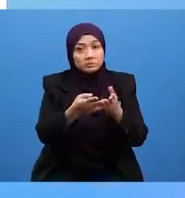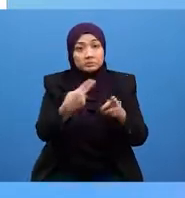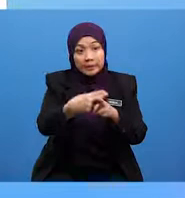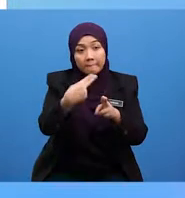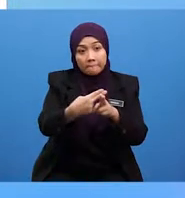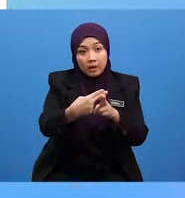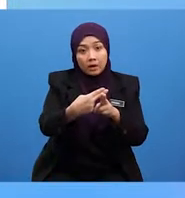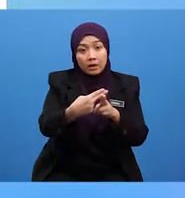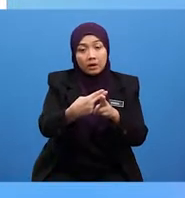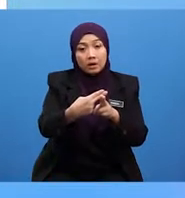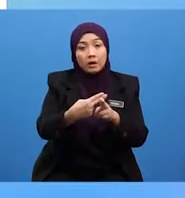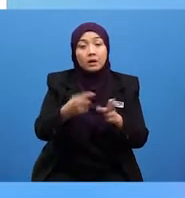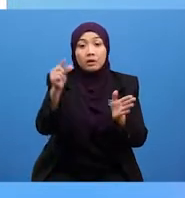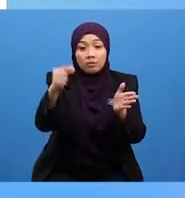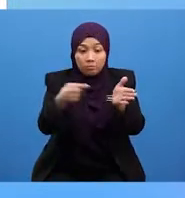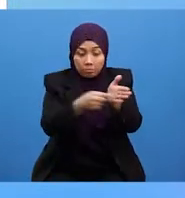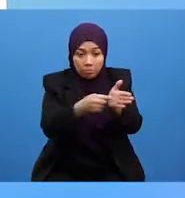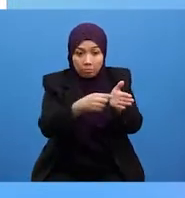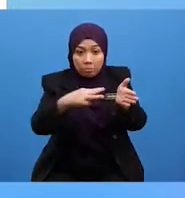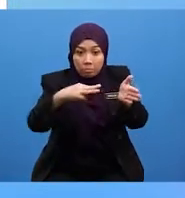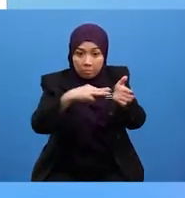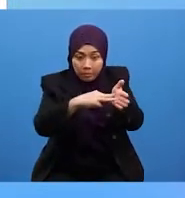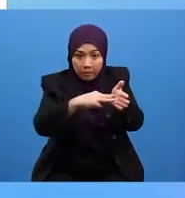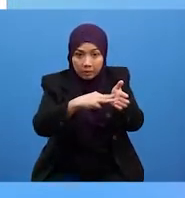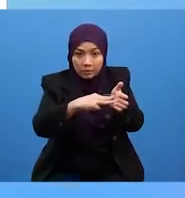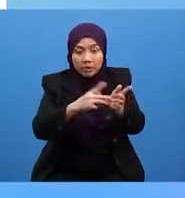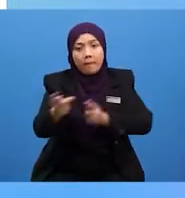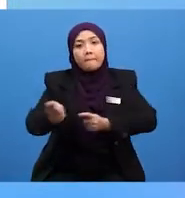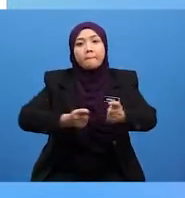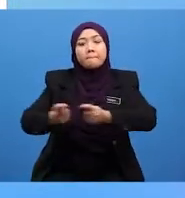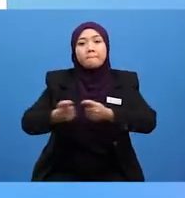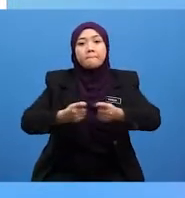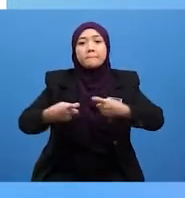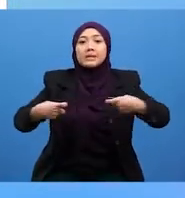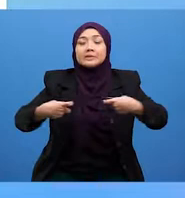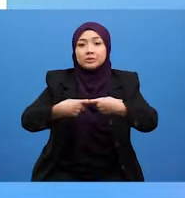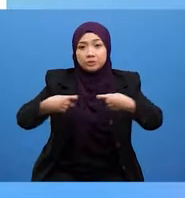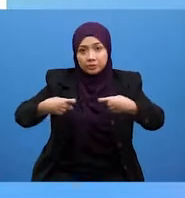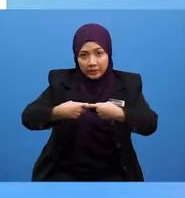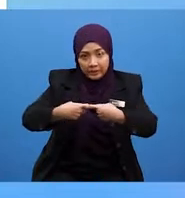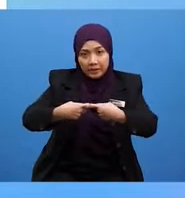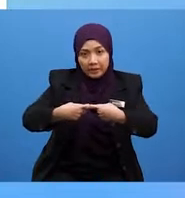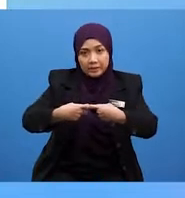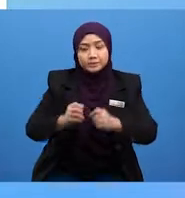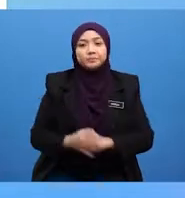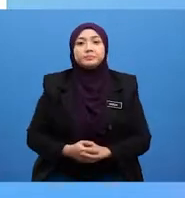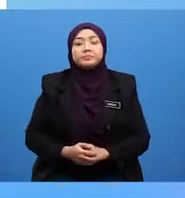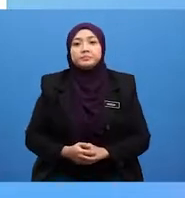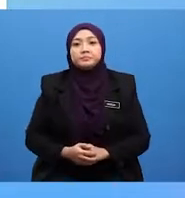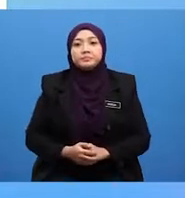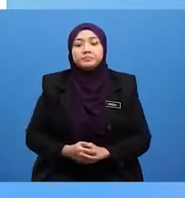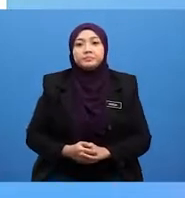itu transistor. Transistor merupakan komponen asas